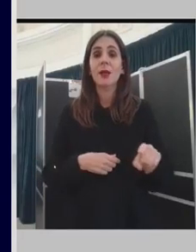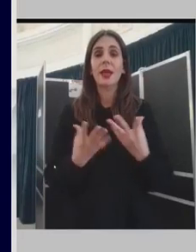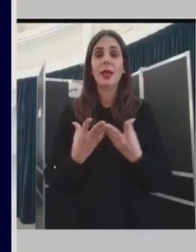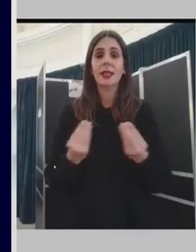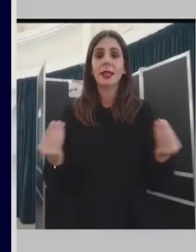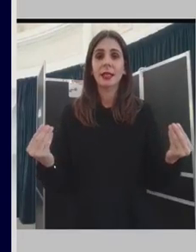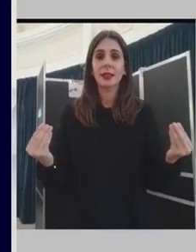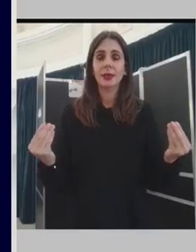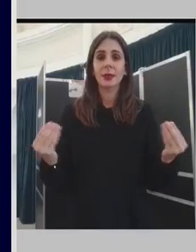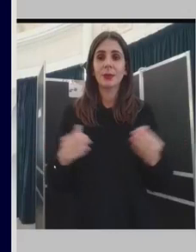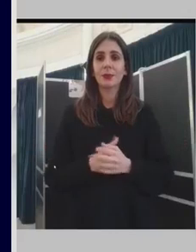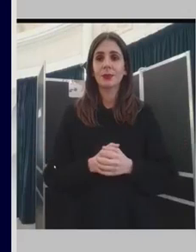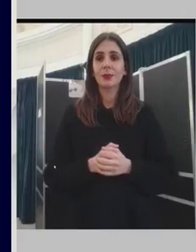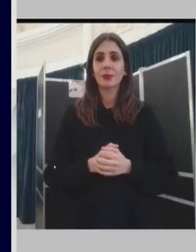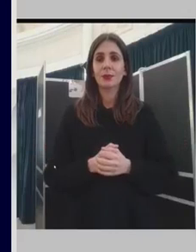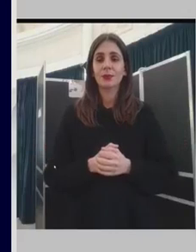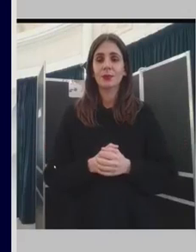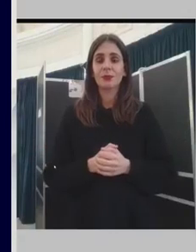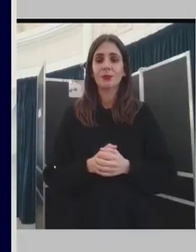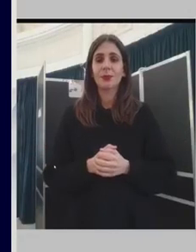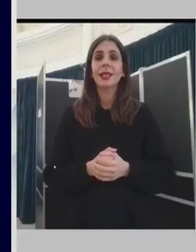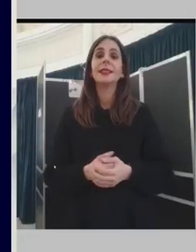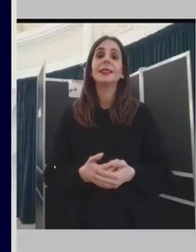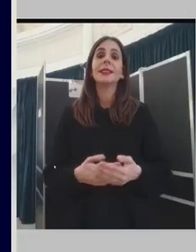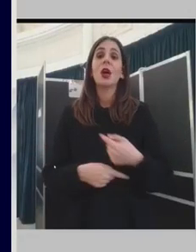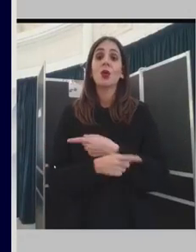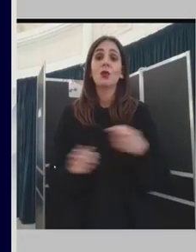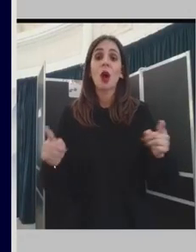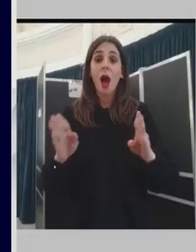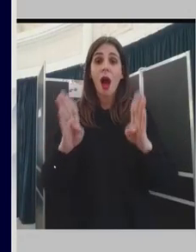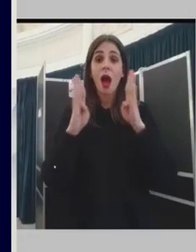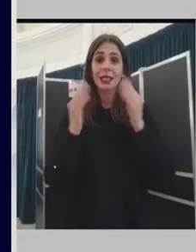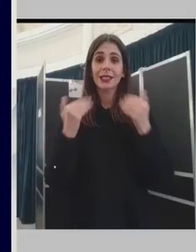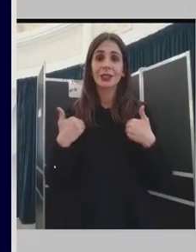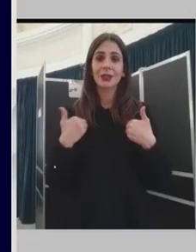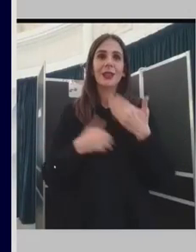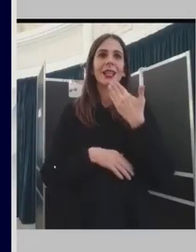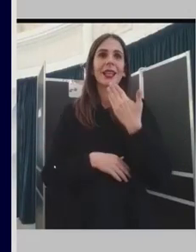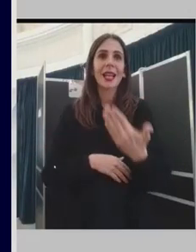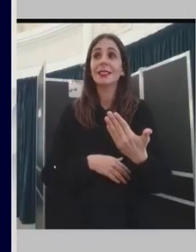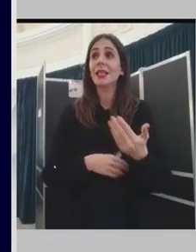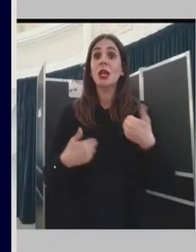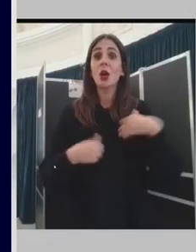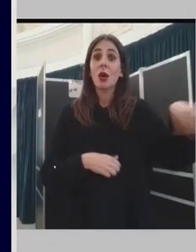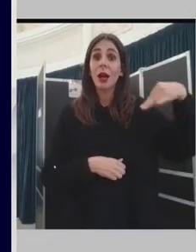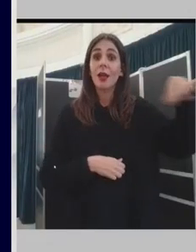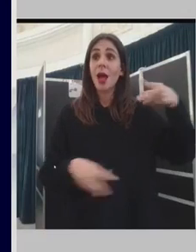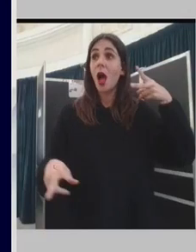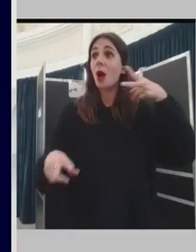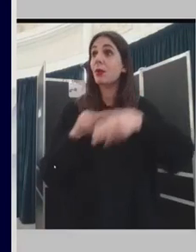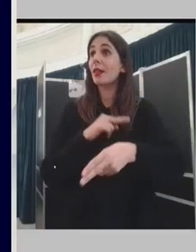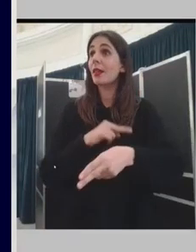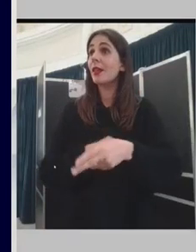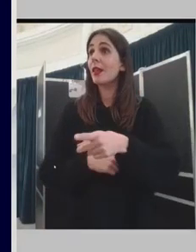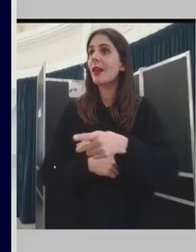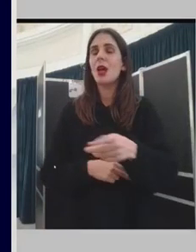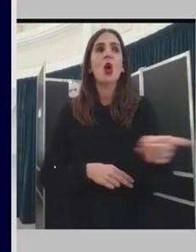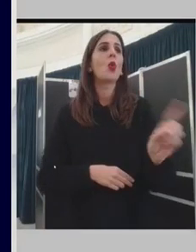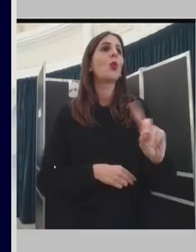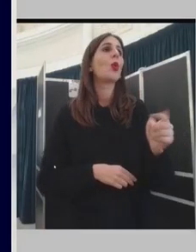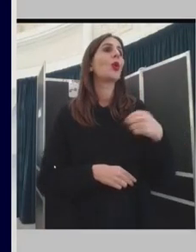umane. Io vi ringrazio per l'attenzione e ho concluso il mio intervento. No, avevo già concluso